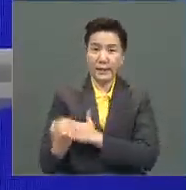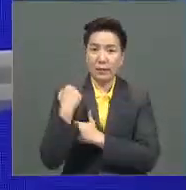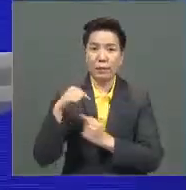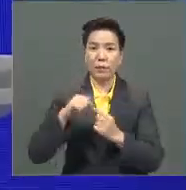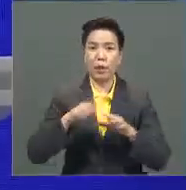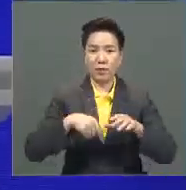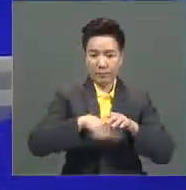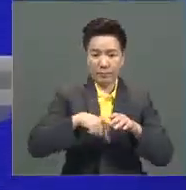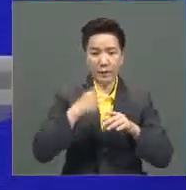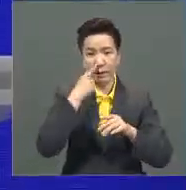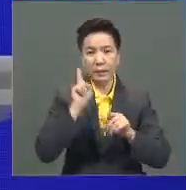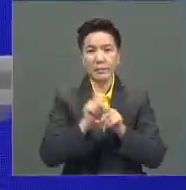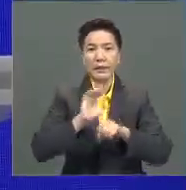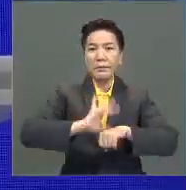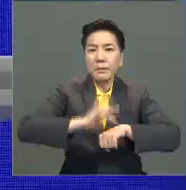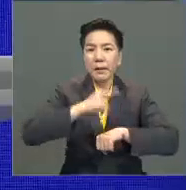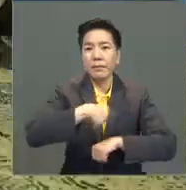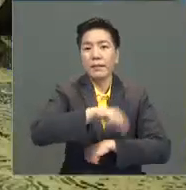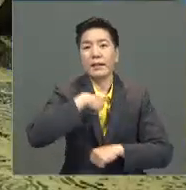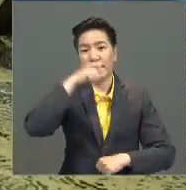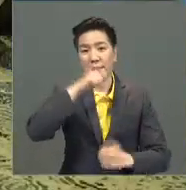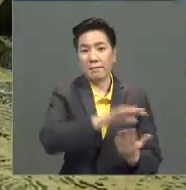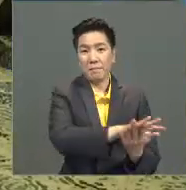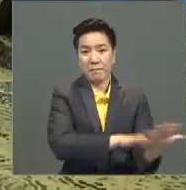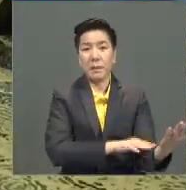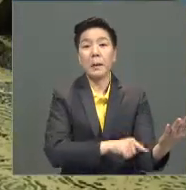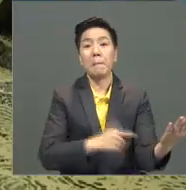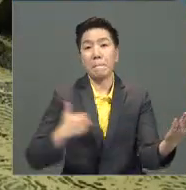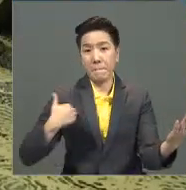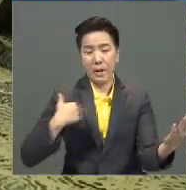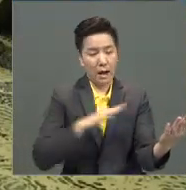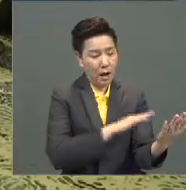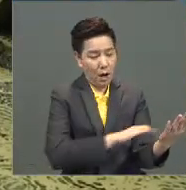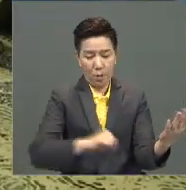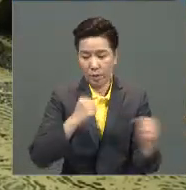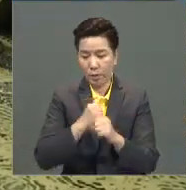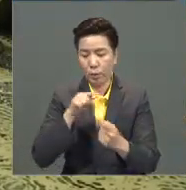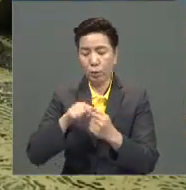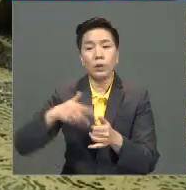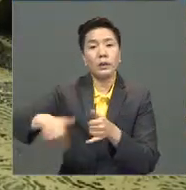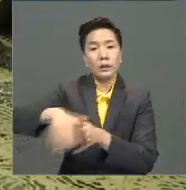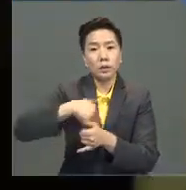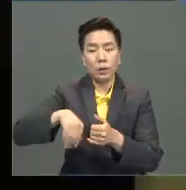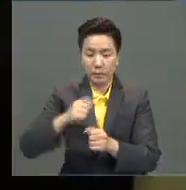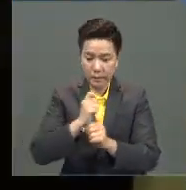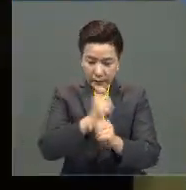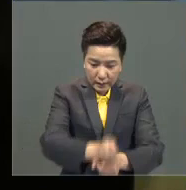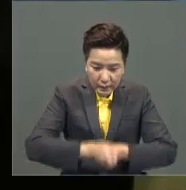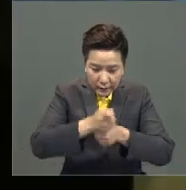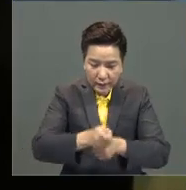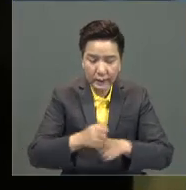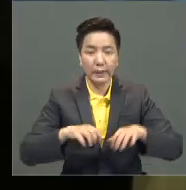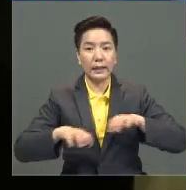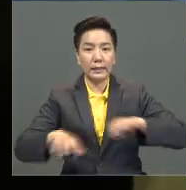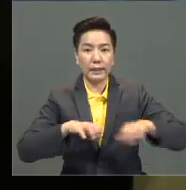จากภายในด้วยการใช้ทรัพยากรที่เรามีอยู่ให้ได้เต็มศักยภาพไม่ว่าจะเป็นด้านสิ่งแวดล้อมการเกษตรรวมถึงการบ